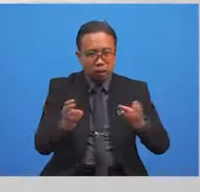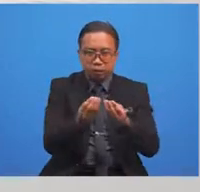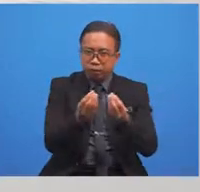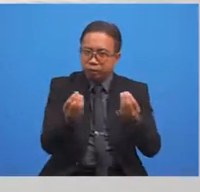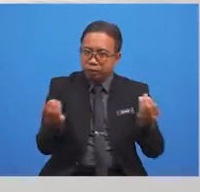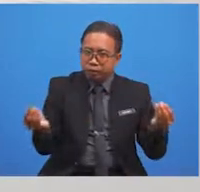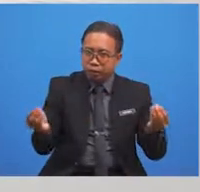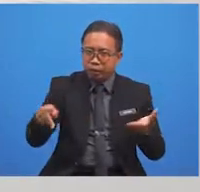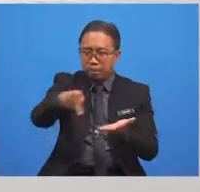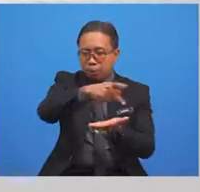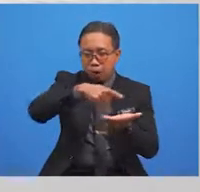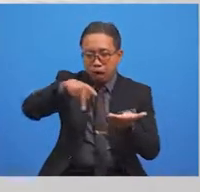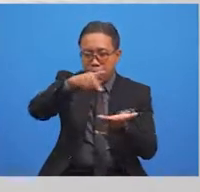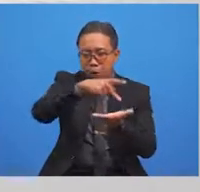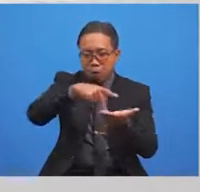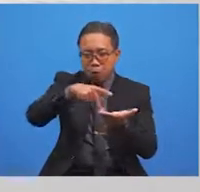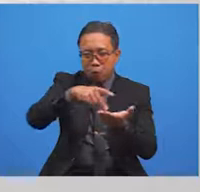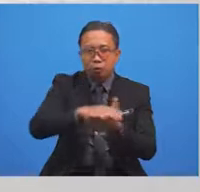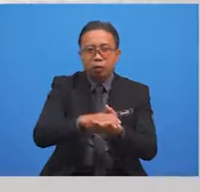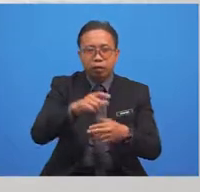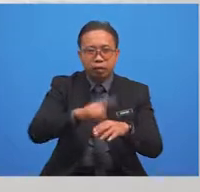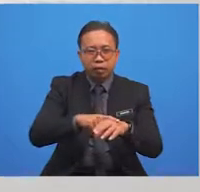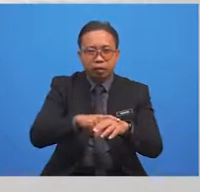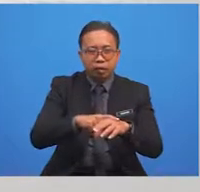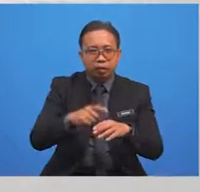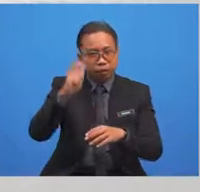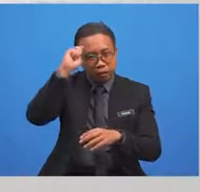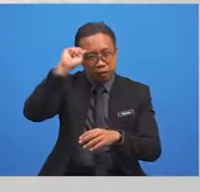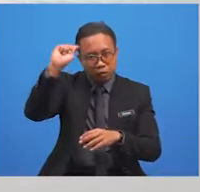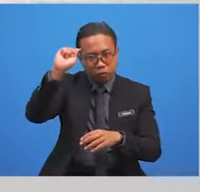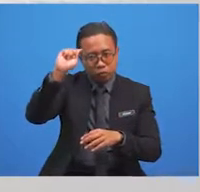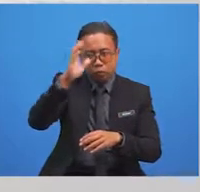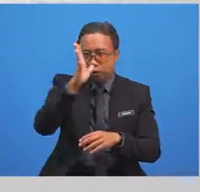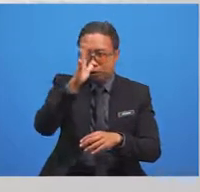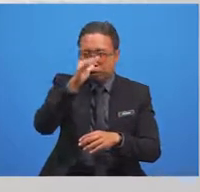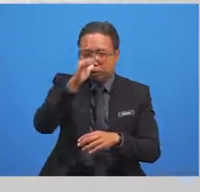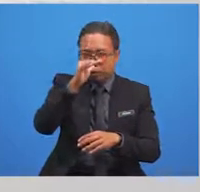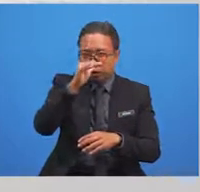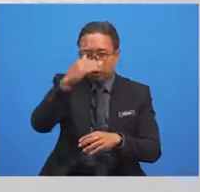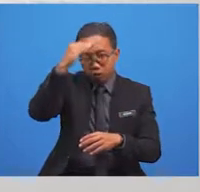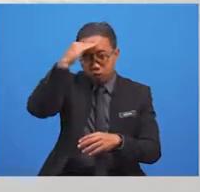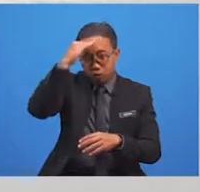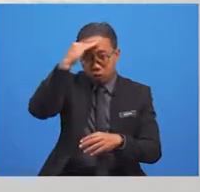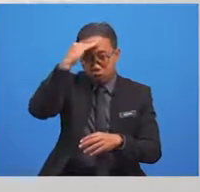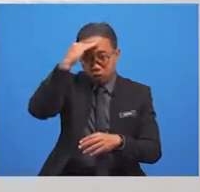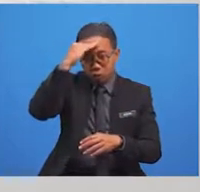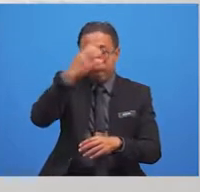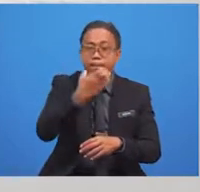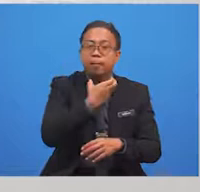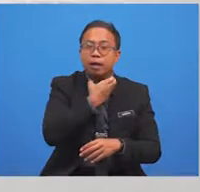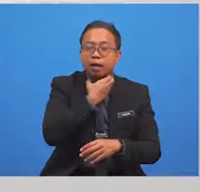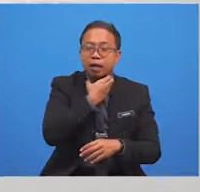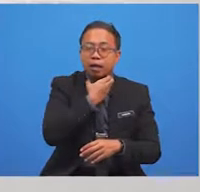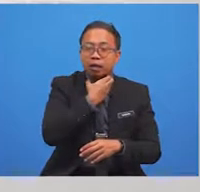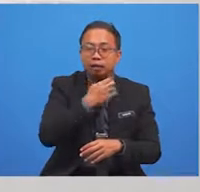dan pulau-pulau iaitu di perairan Terengganu, Melaka, Johor, Perak,